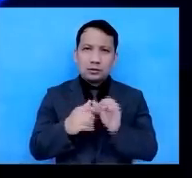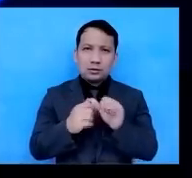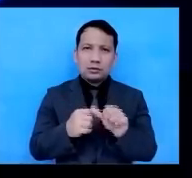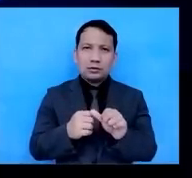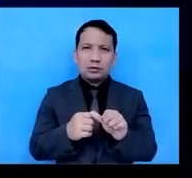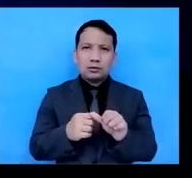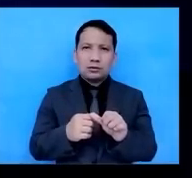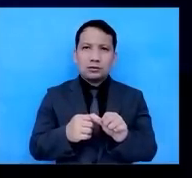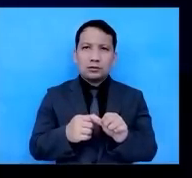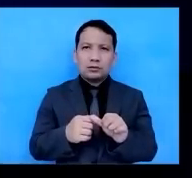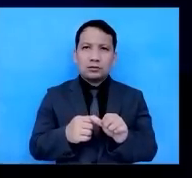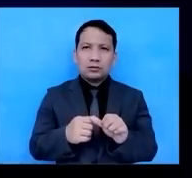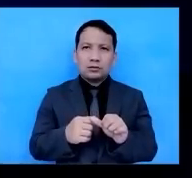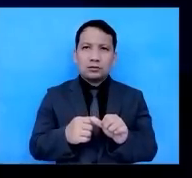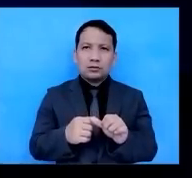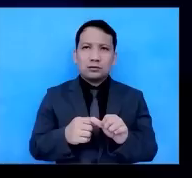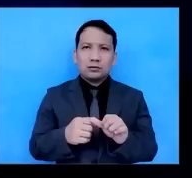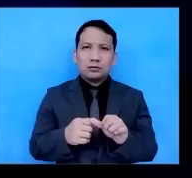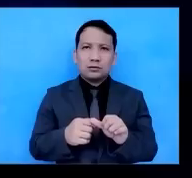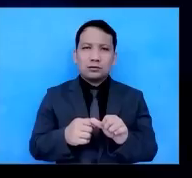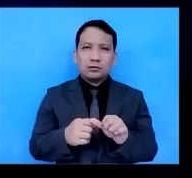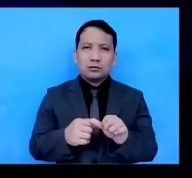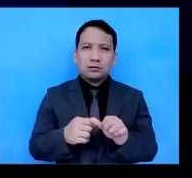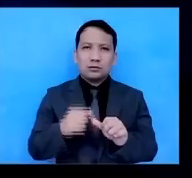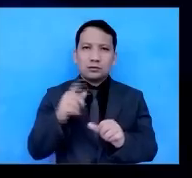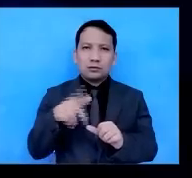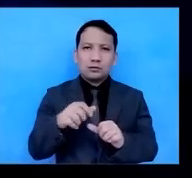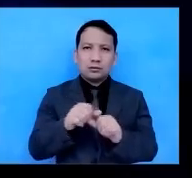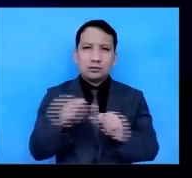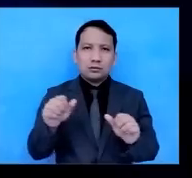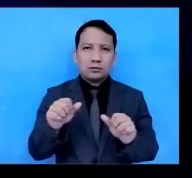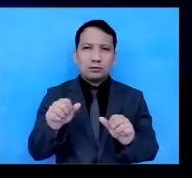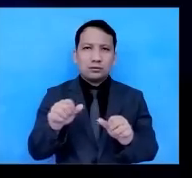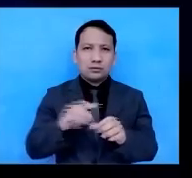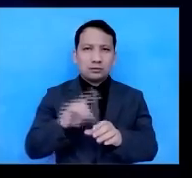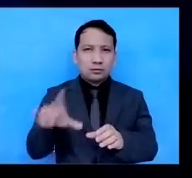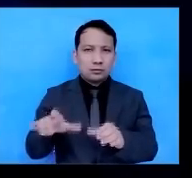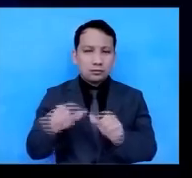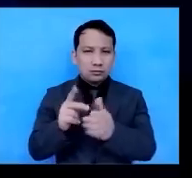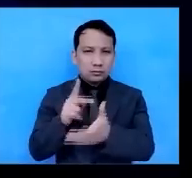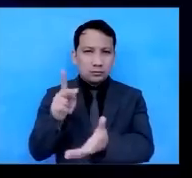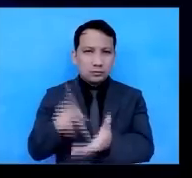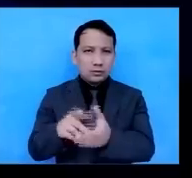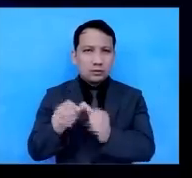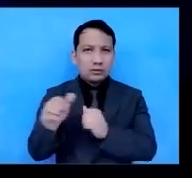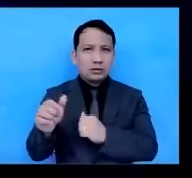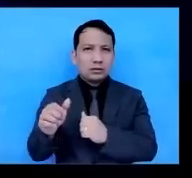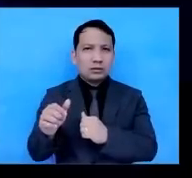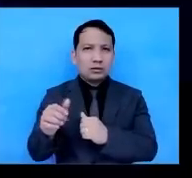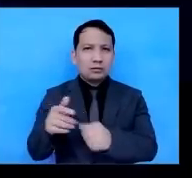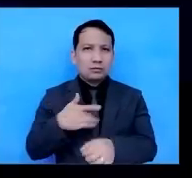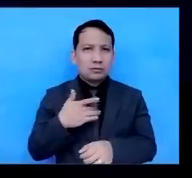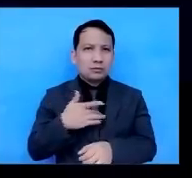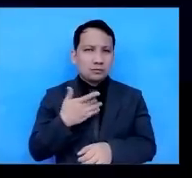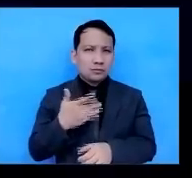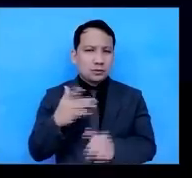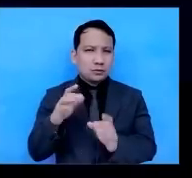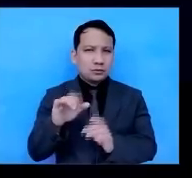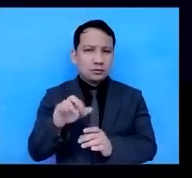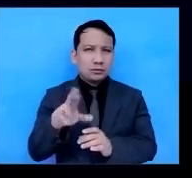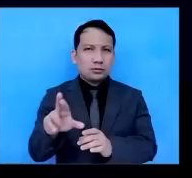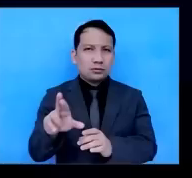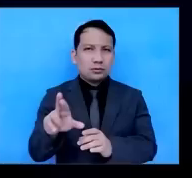sir, no, ako yung nabook yung Grab. Tapos alam po niya yung drop-off point namin. Feeling close siya, sir, feeling close. Tapos,